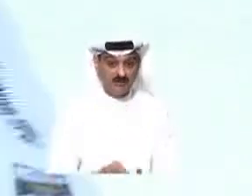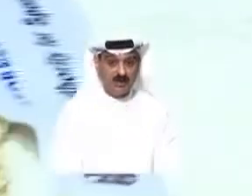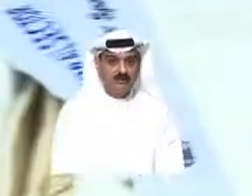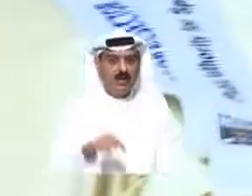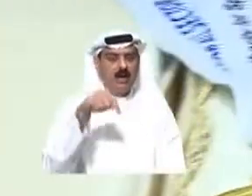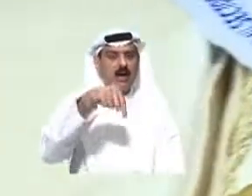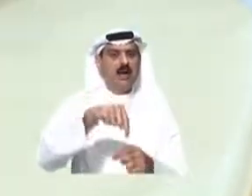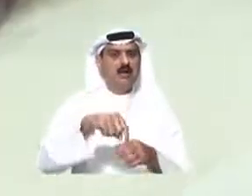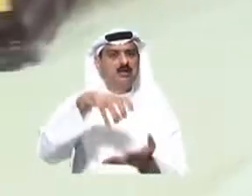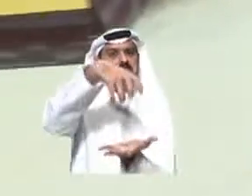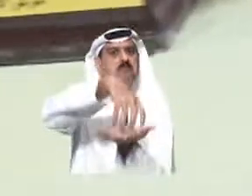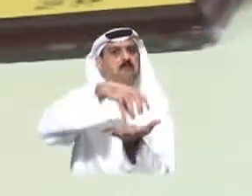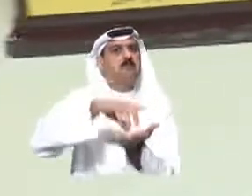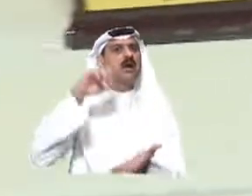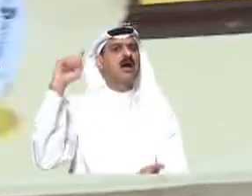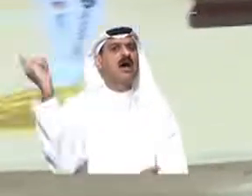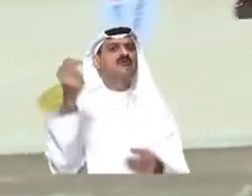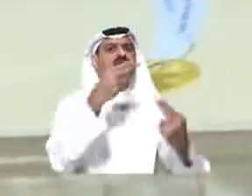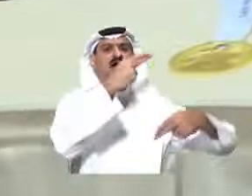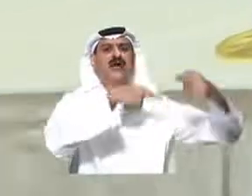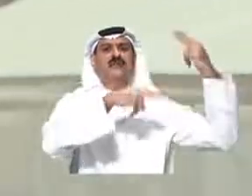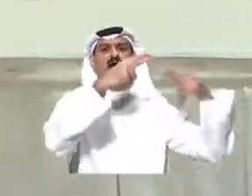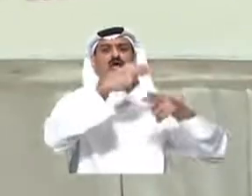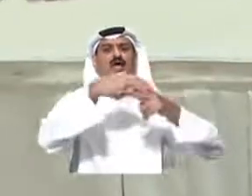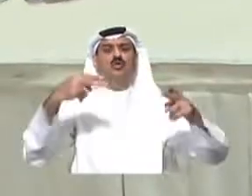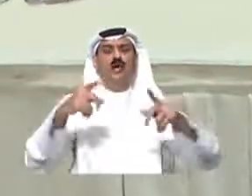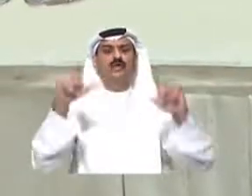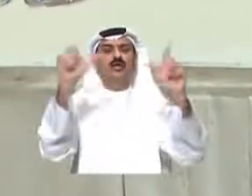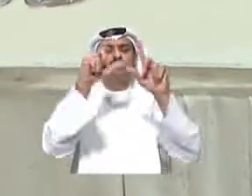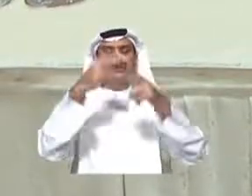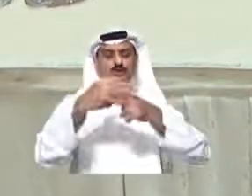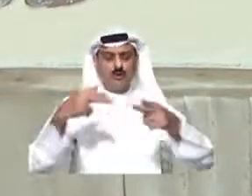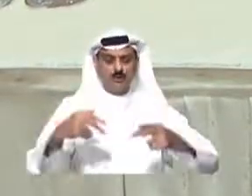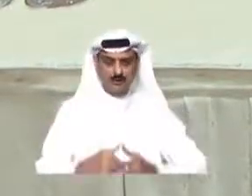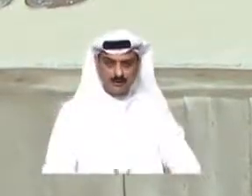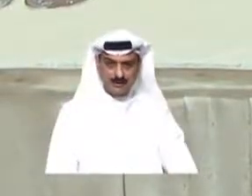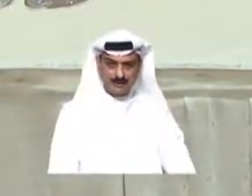معلما يشهد على تاريخ البلاد. نواف شراكي، تلفزيون دولة الكويت.